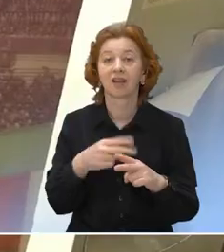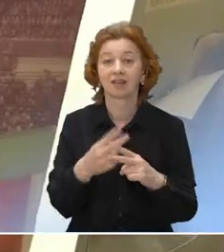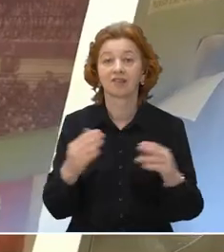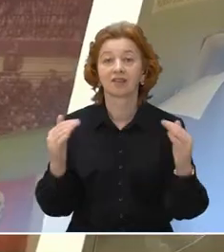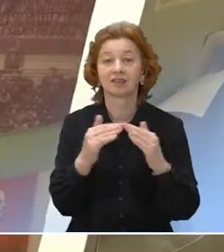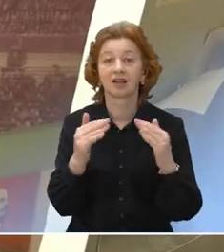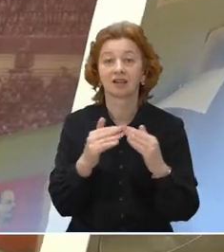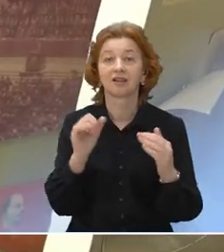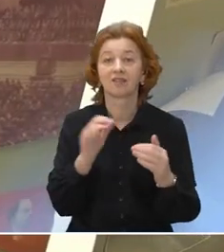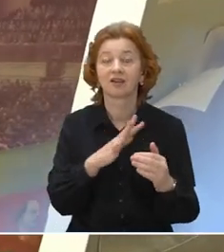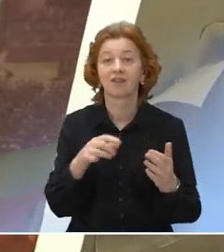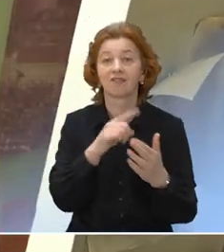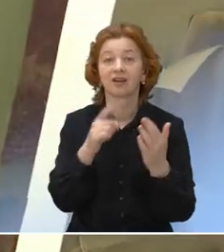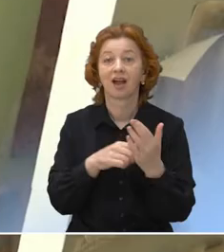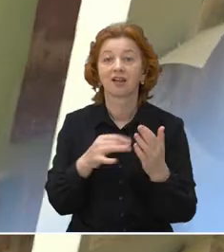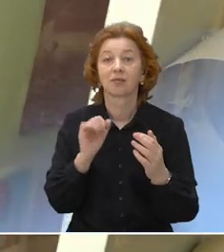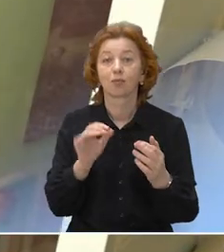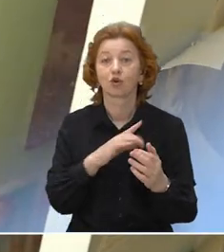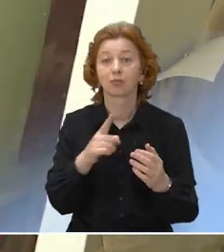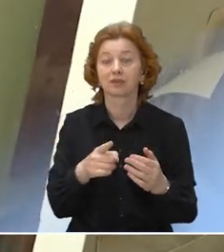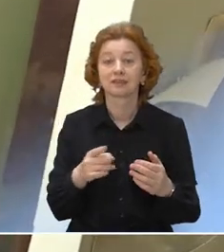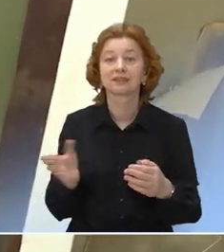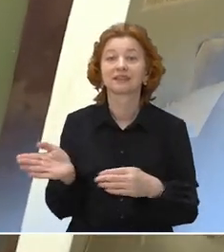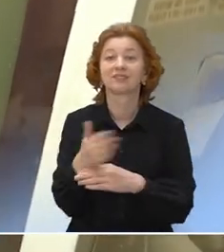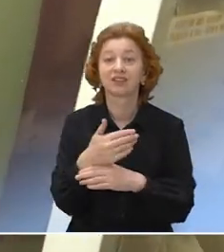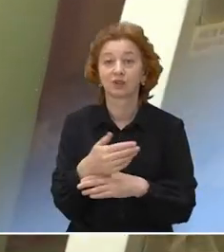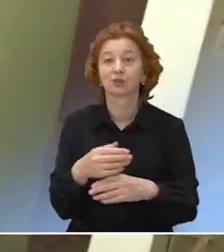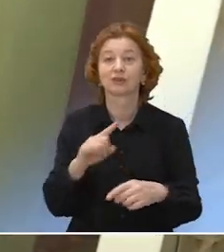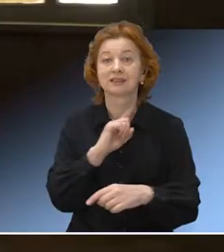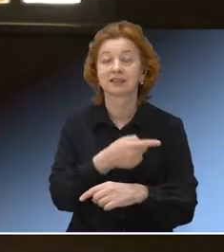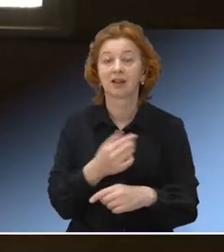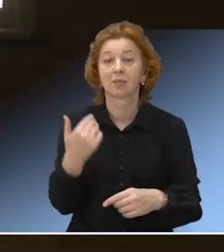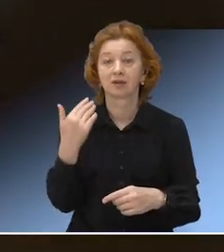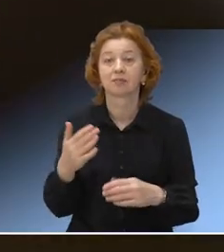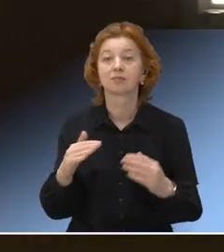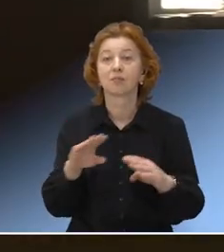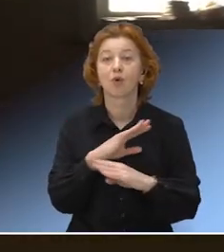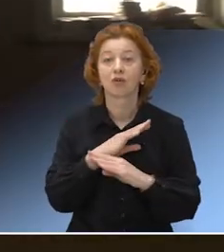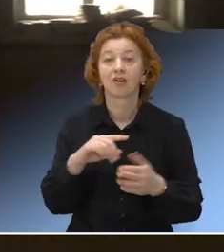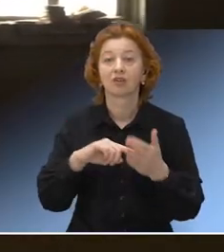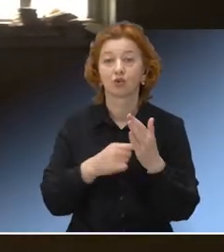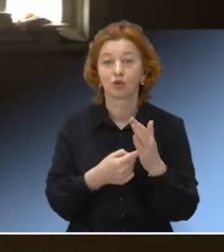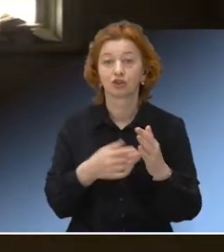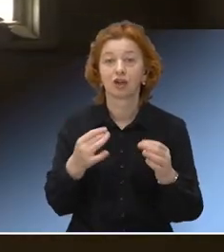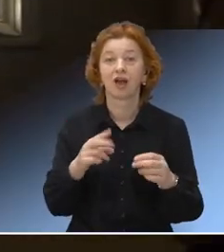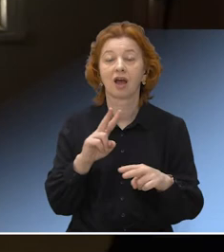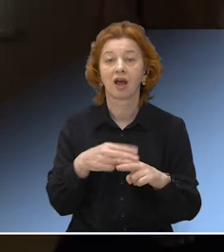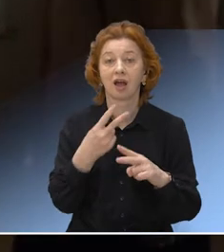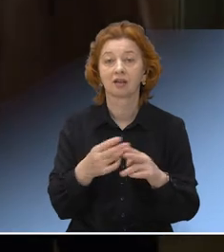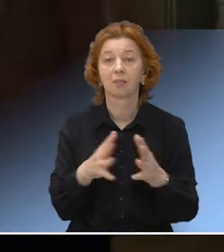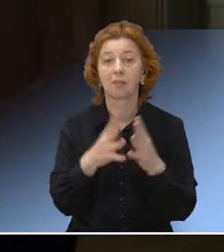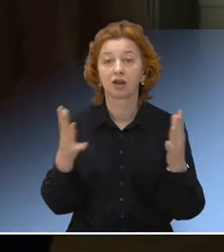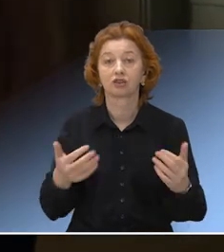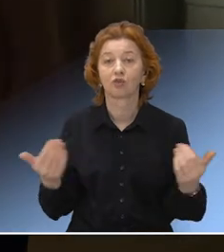этого здания, ну, наверное, навряд ли можно будет сдвинуть только силами администрации этот вопрос с мертвой точки. Я считаю, что